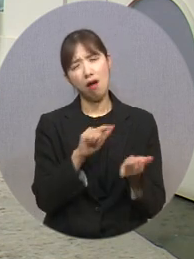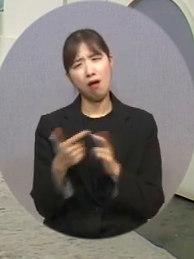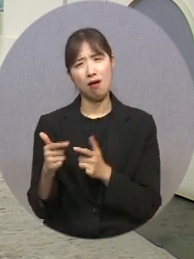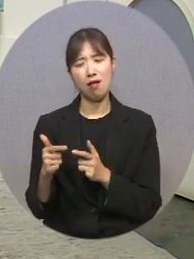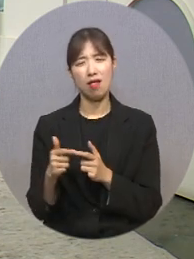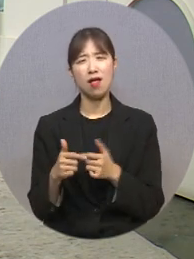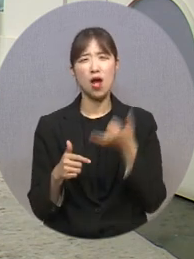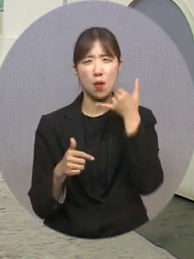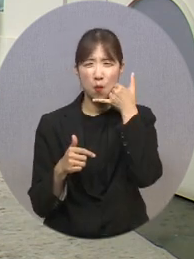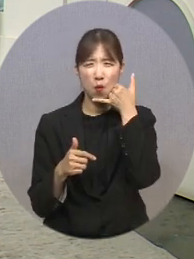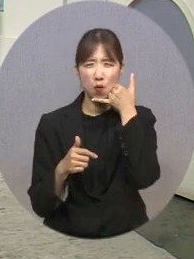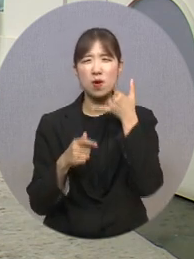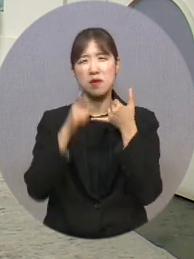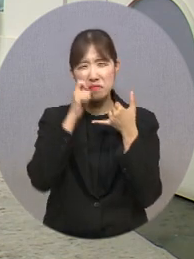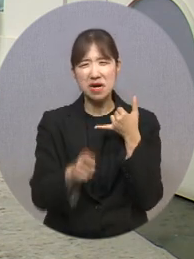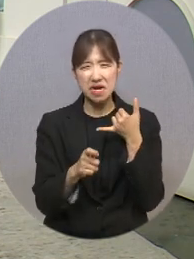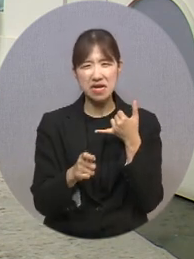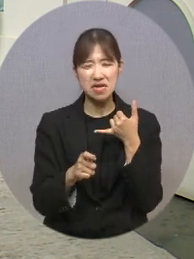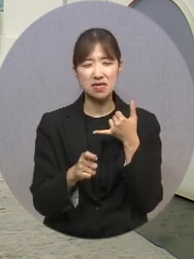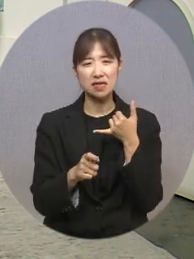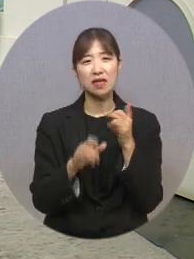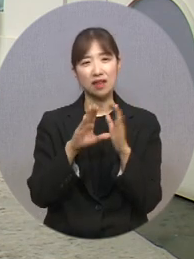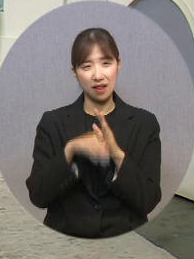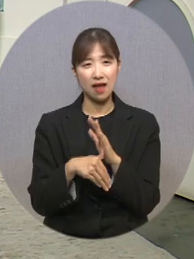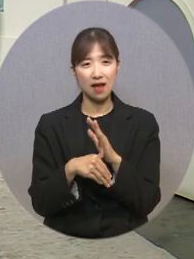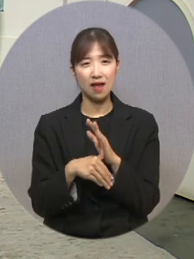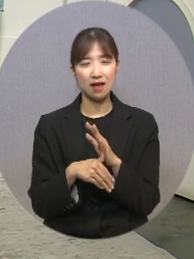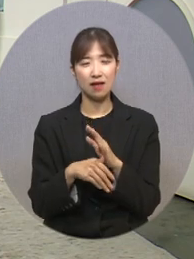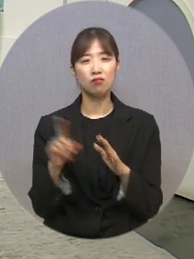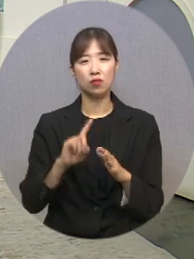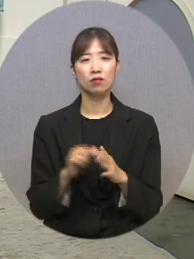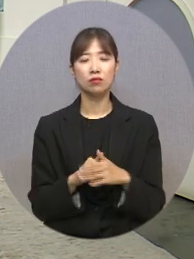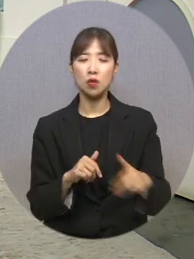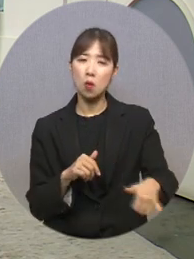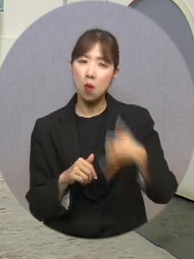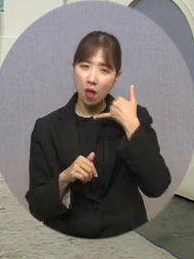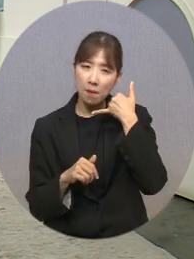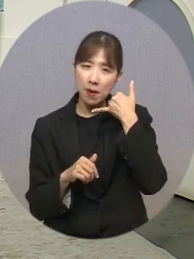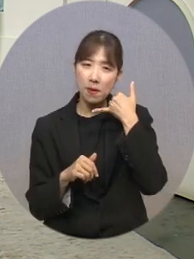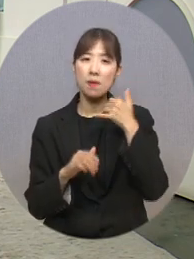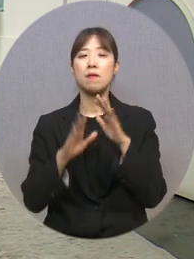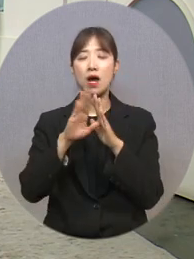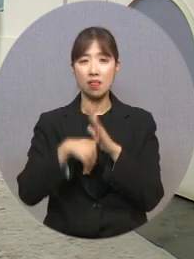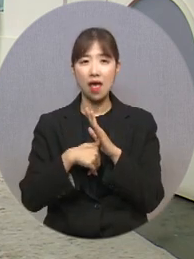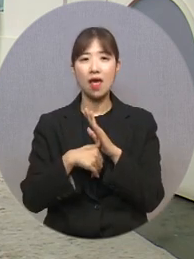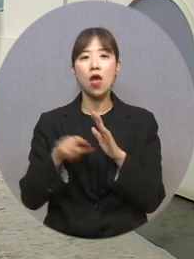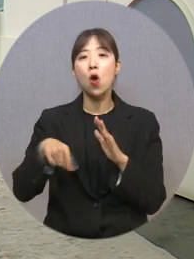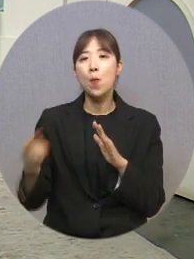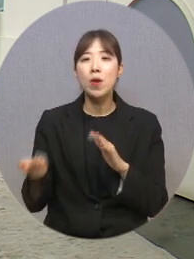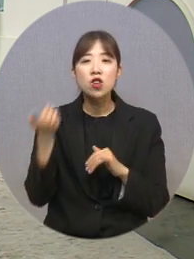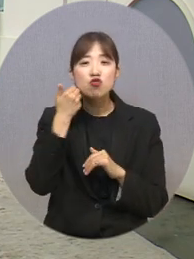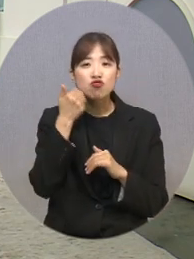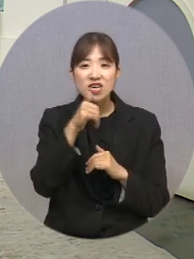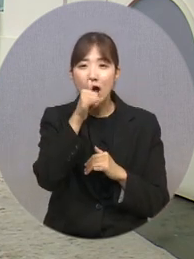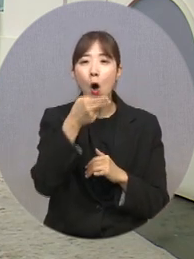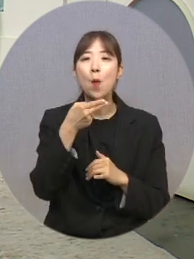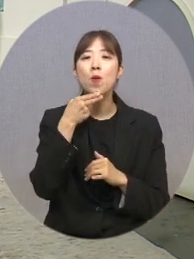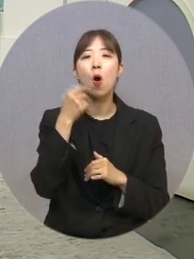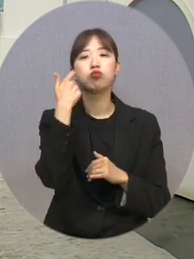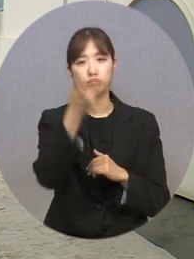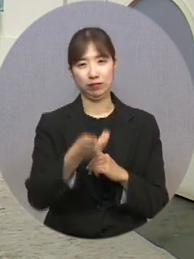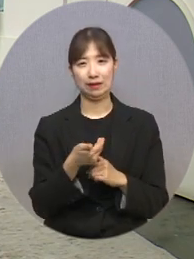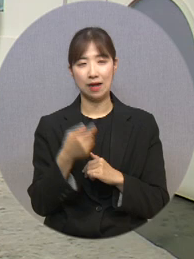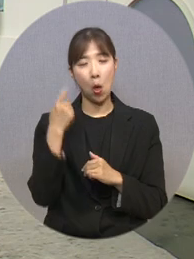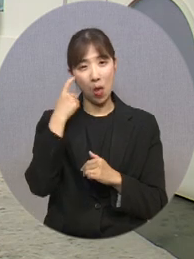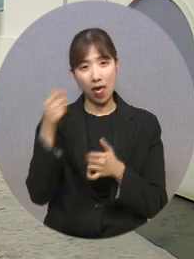뭐 보이스피싱의 경우는 또 그 항상 전화 받는데 지금 옆에 누가 있냐. 왜냐하면